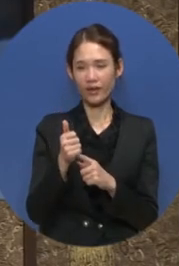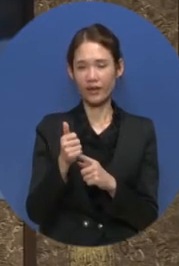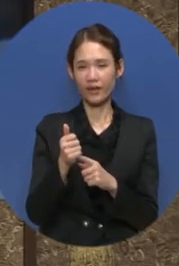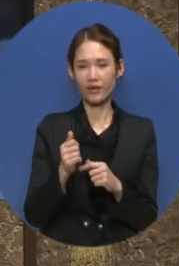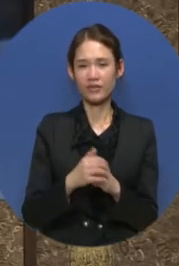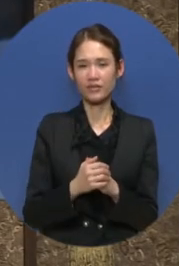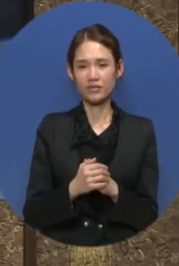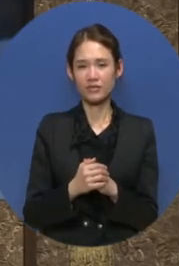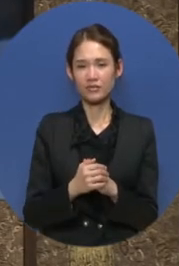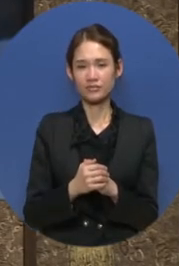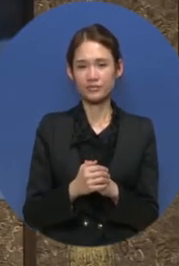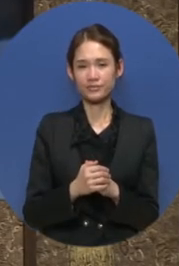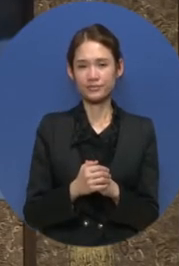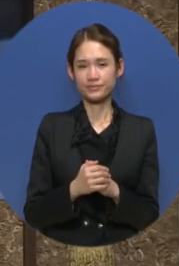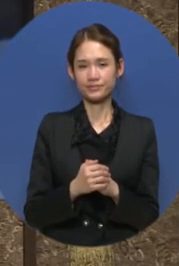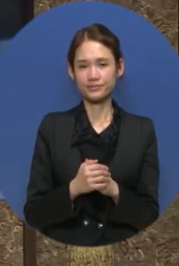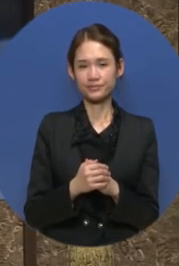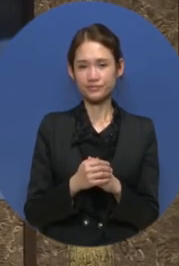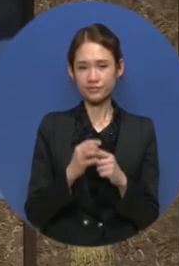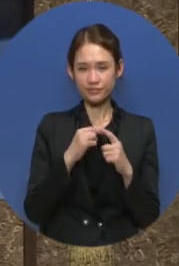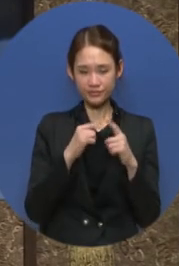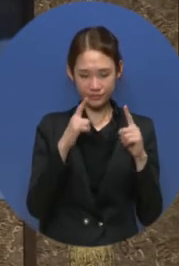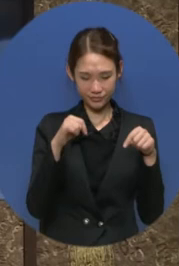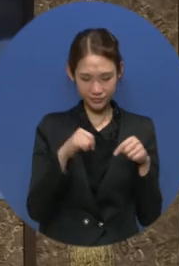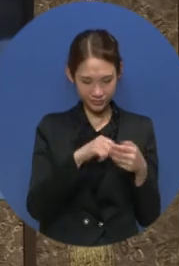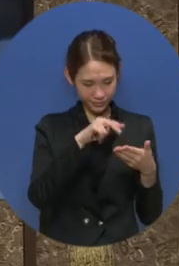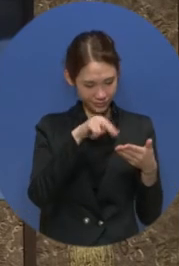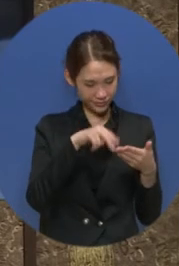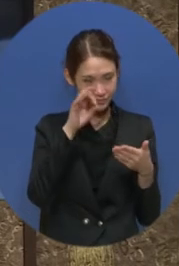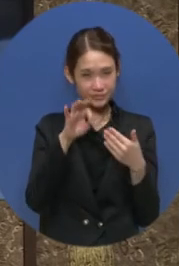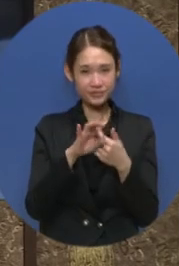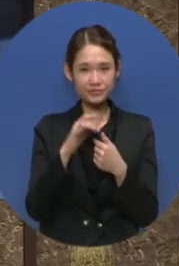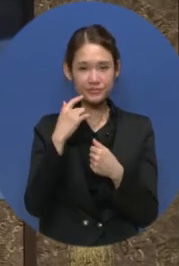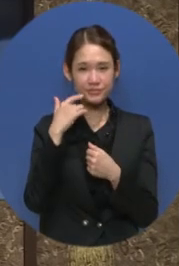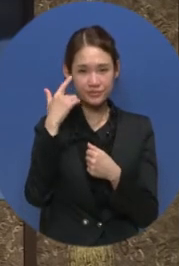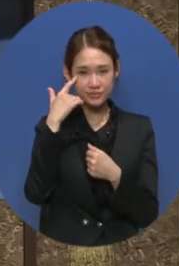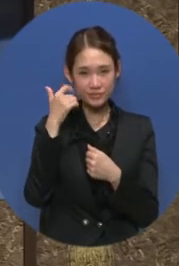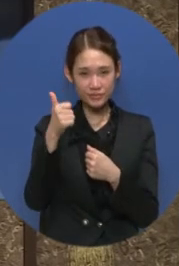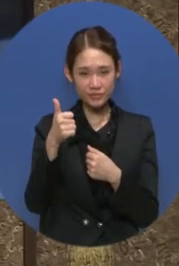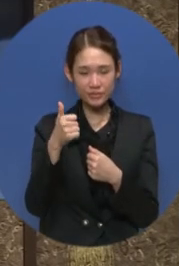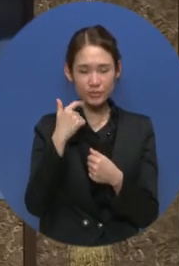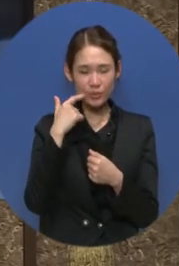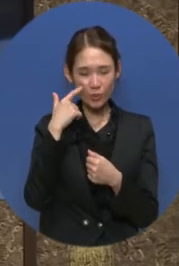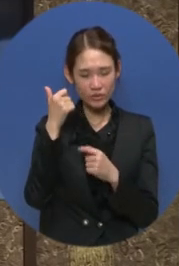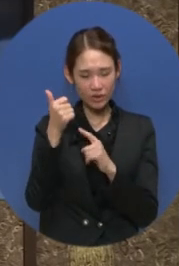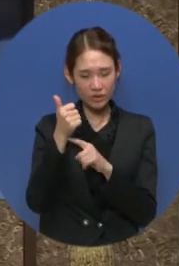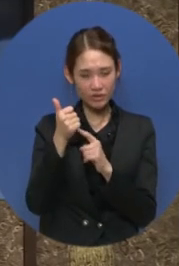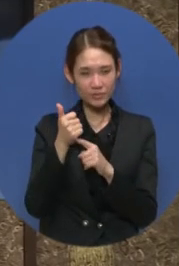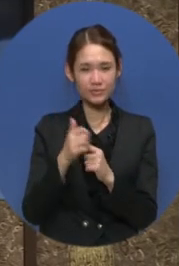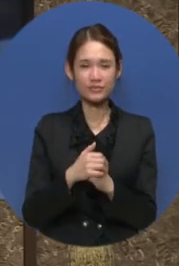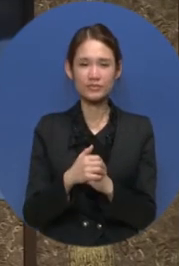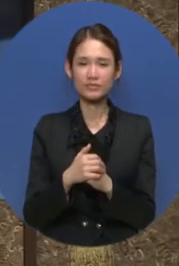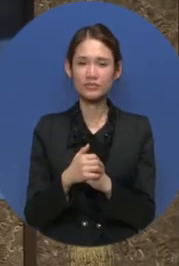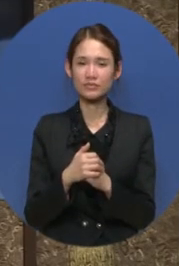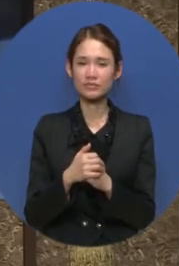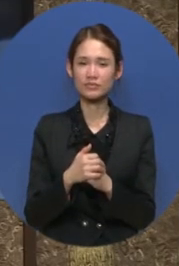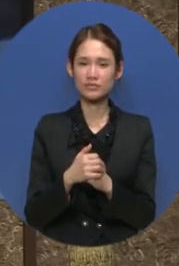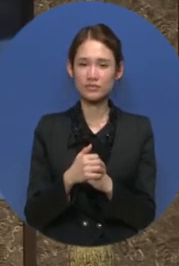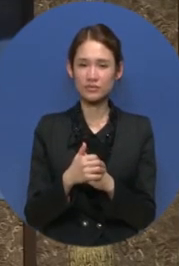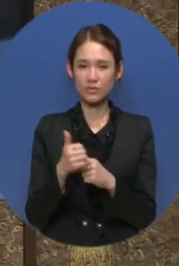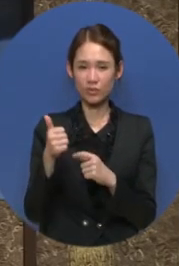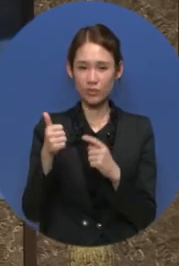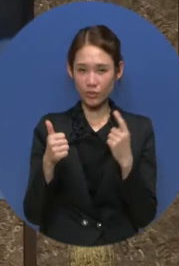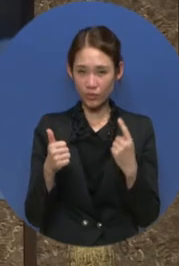네. 근데 그 이제 이력서를 쫙 보니까 목회자 이렇게 하신 거예요. 목사님이시라고 해가지고 네.